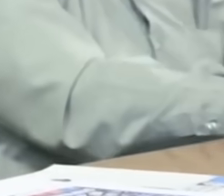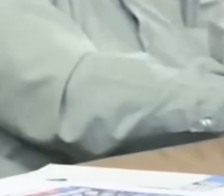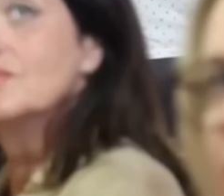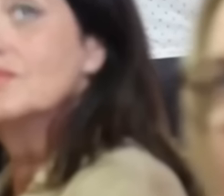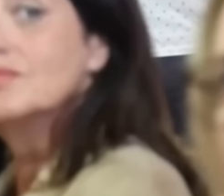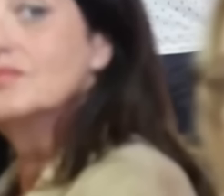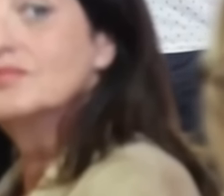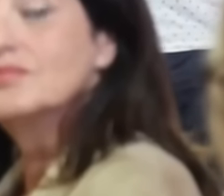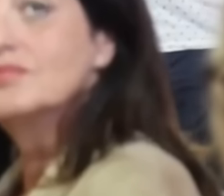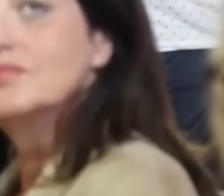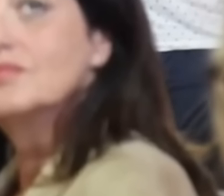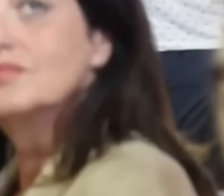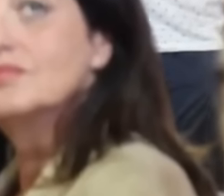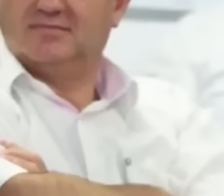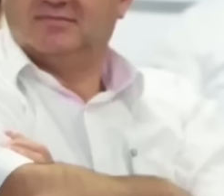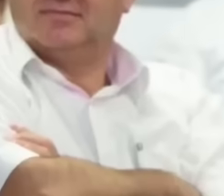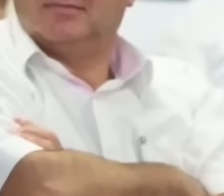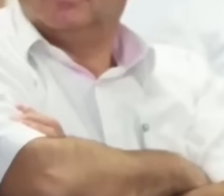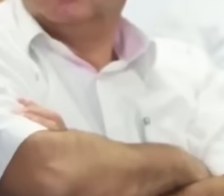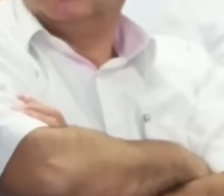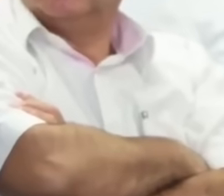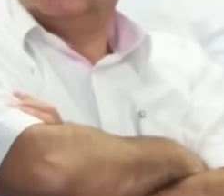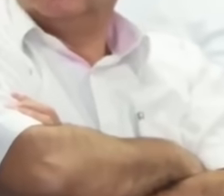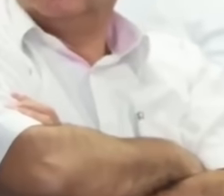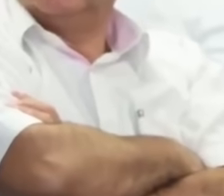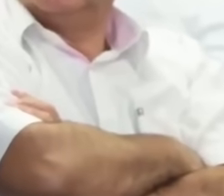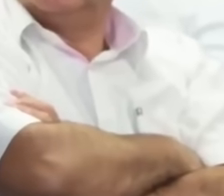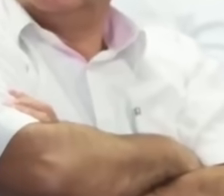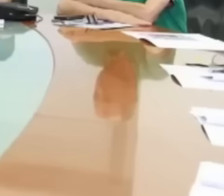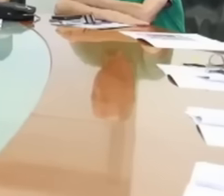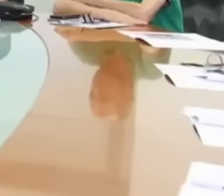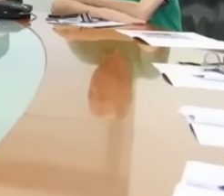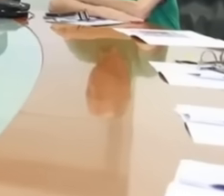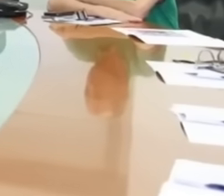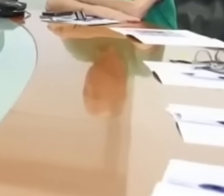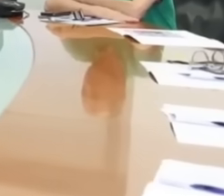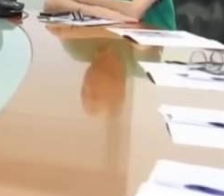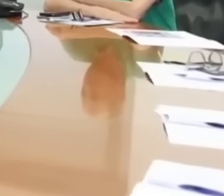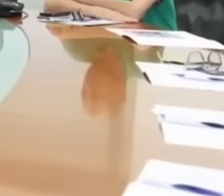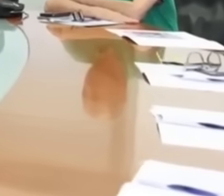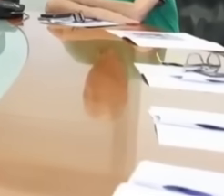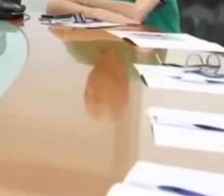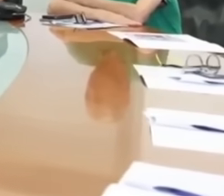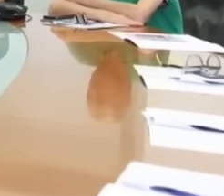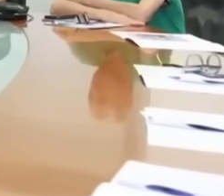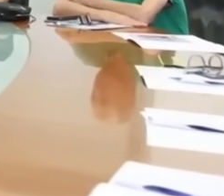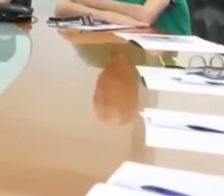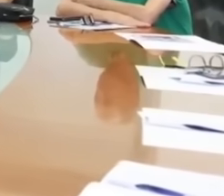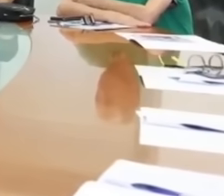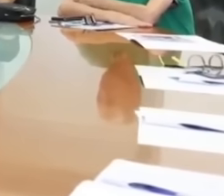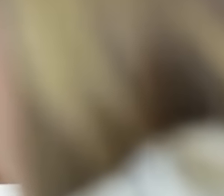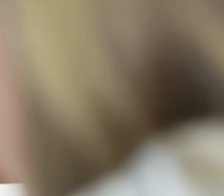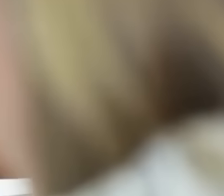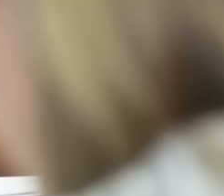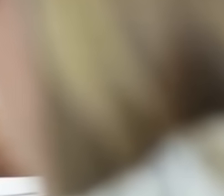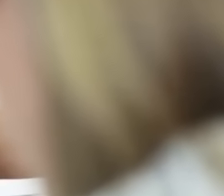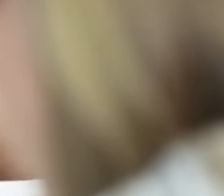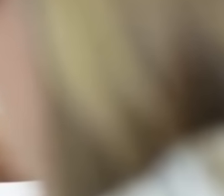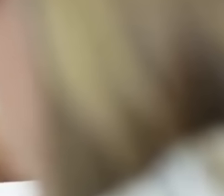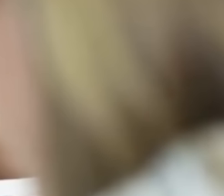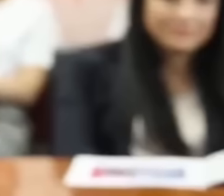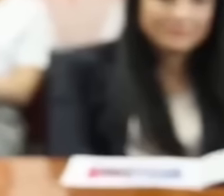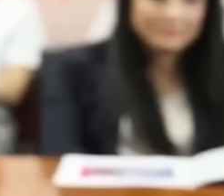Nën tematikën sfidat e medias dhe transformimi digjital, partnerët e rëndësishëm të UET-s, antar të bordit të tregut të